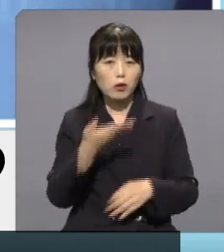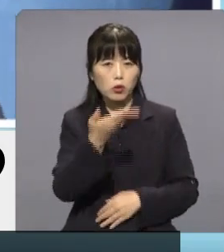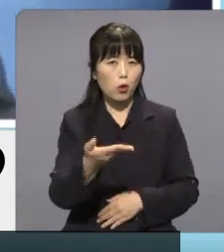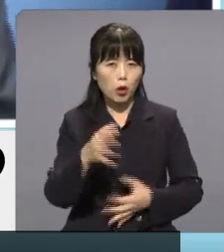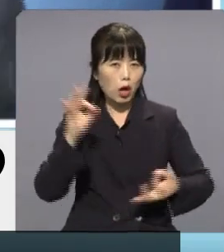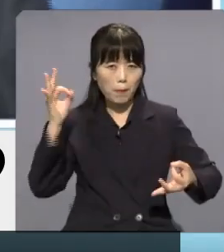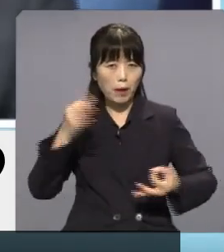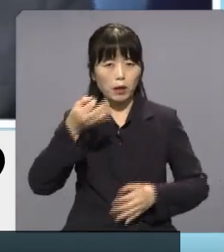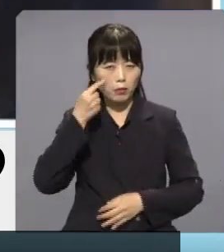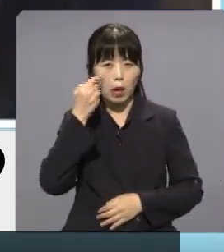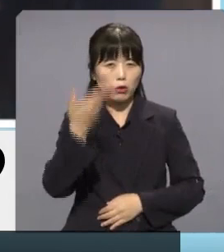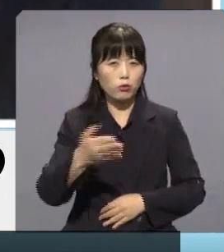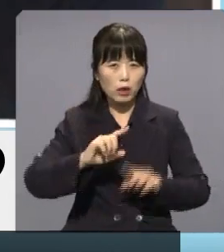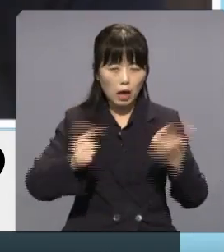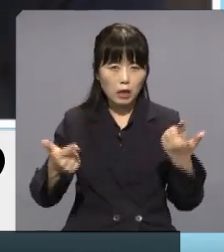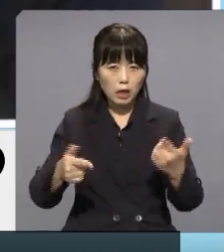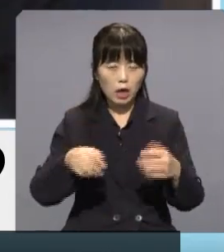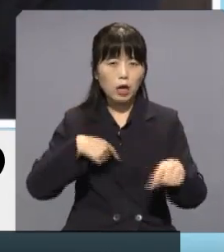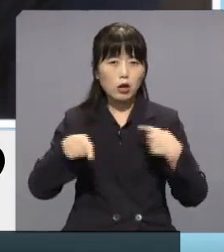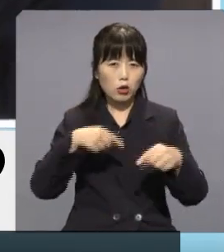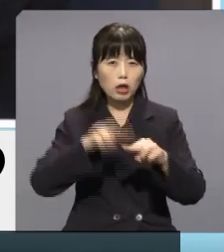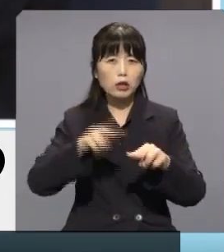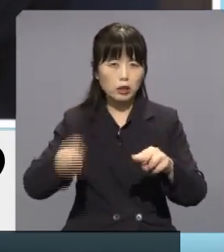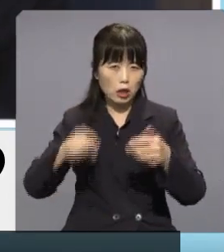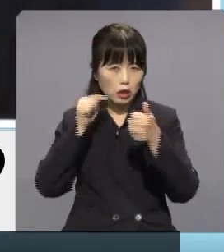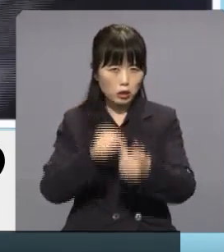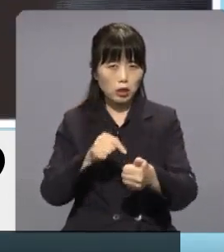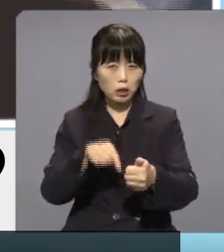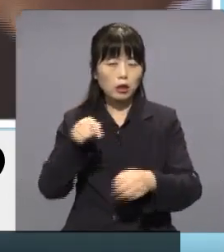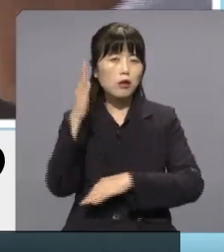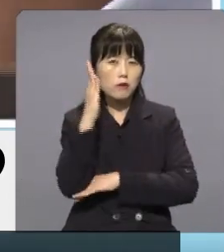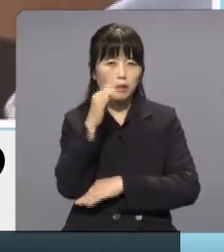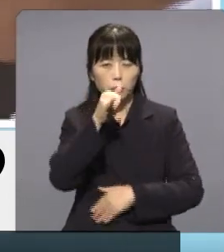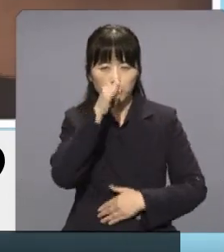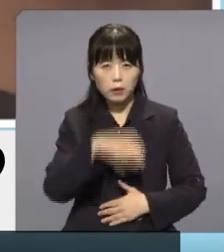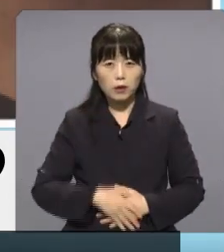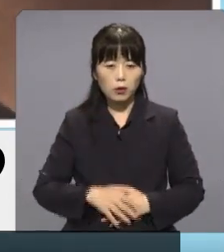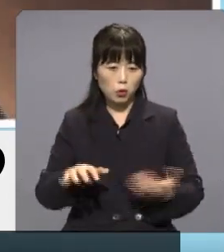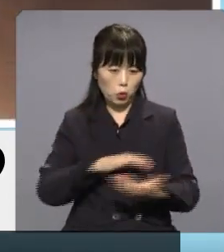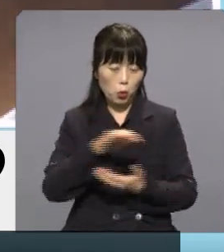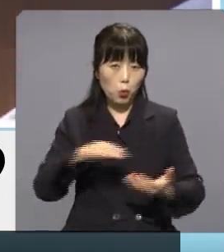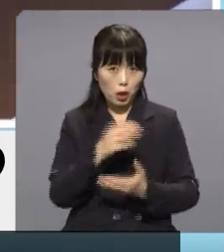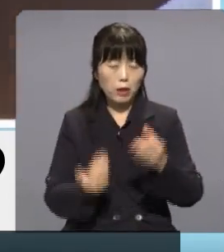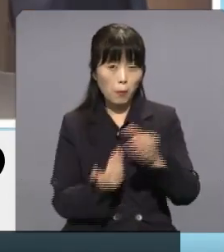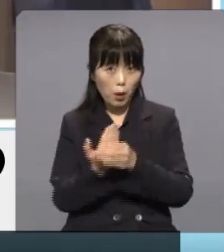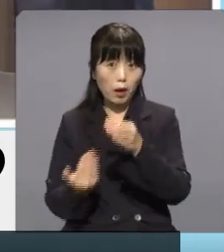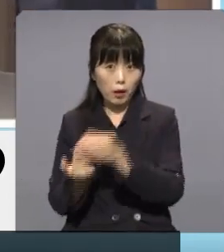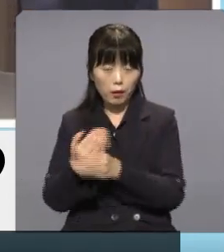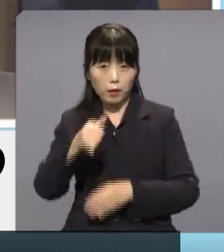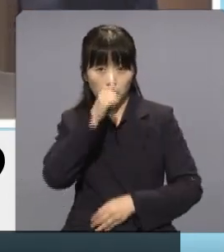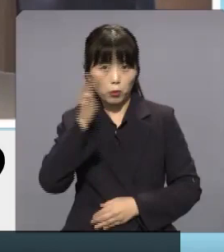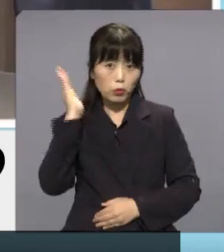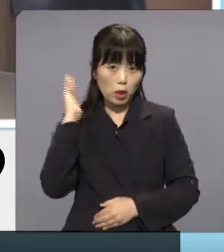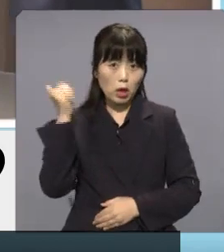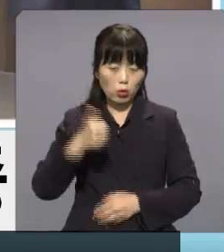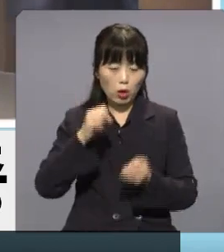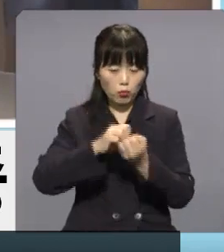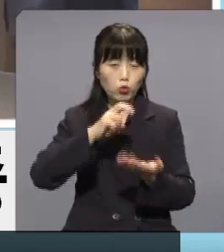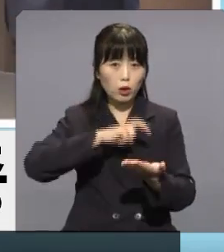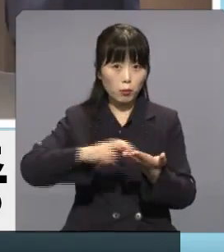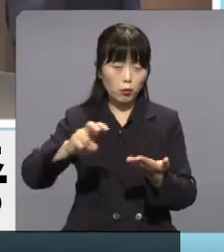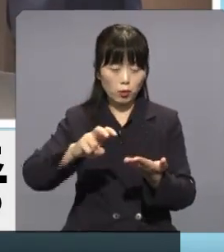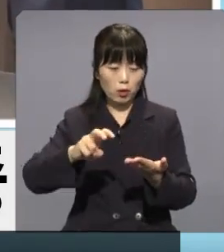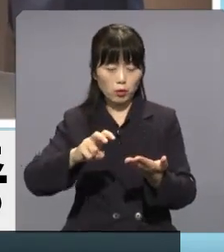나쁘지 않는 다음 게 은퇴 시키게 때려야 게 나왔어요 그래서 이게 이제 논란이 거듭되고 그랬듯 이 이제 대통령의 문자가 공개가